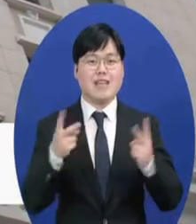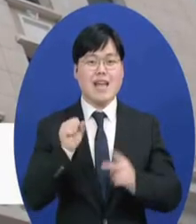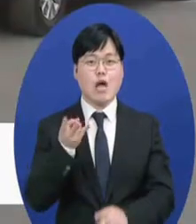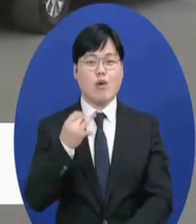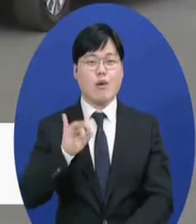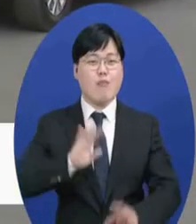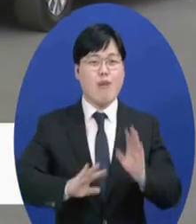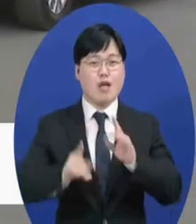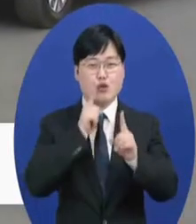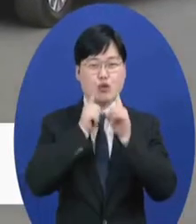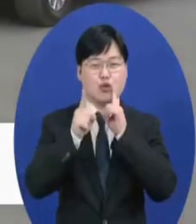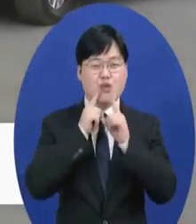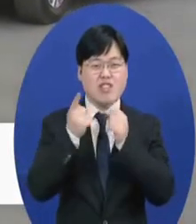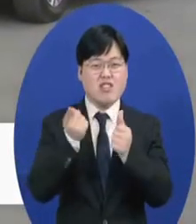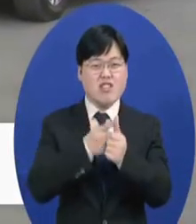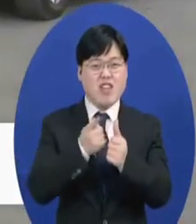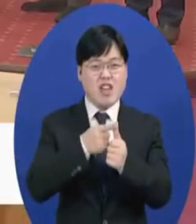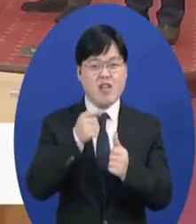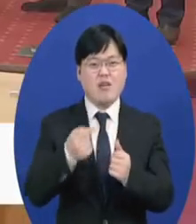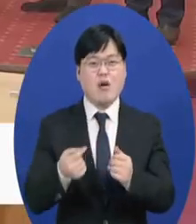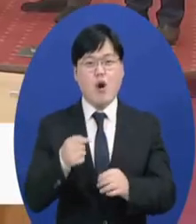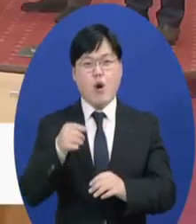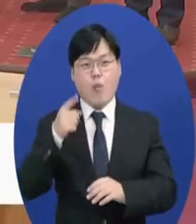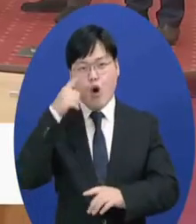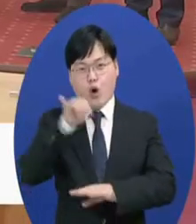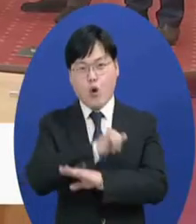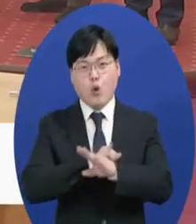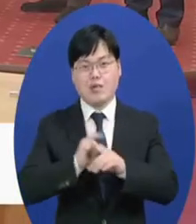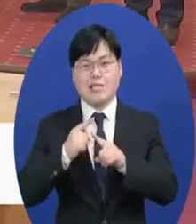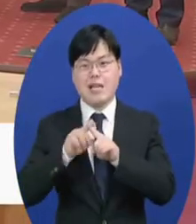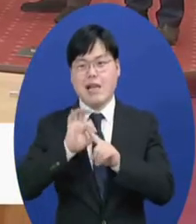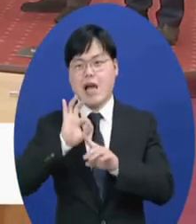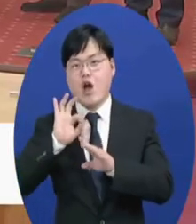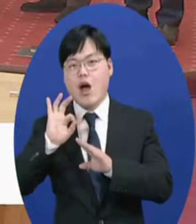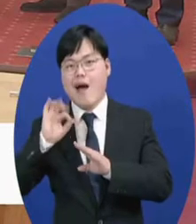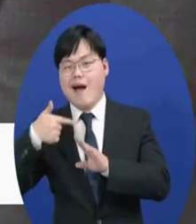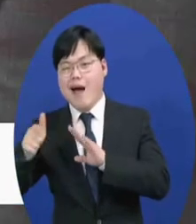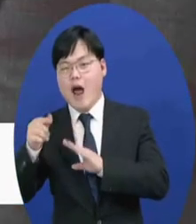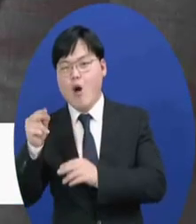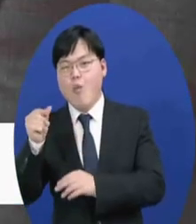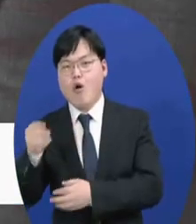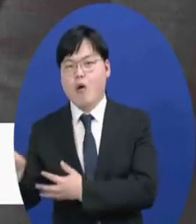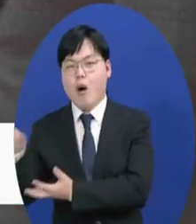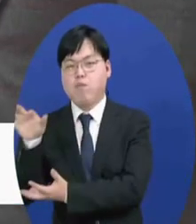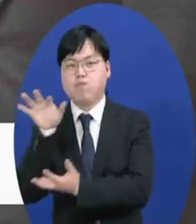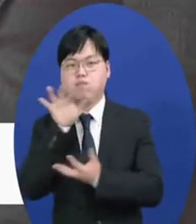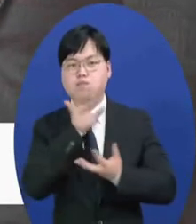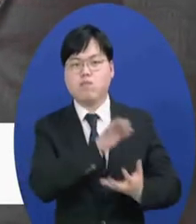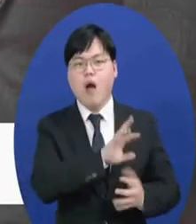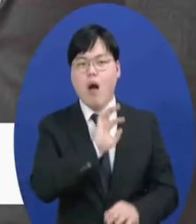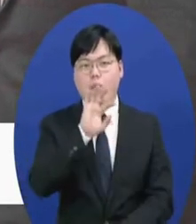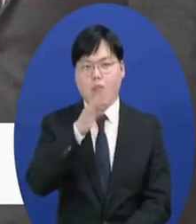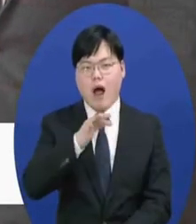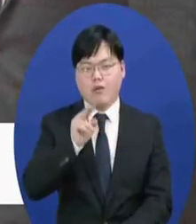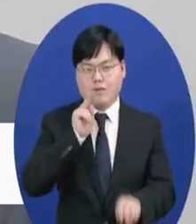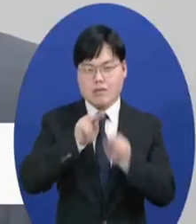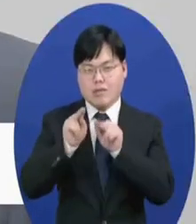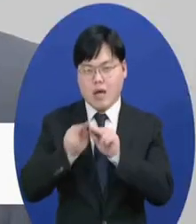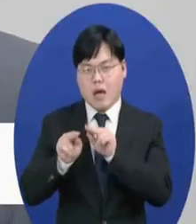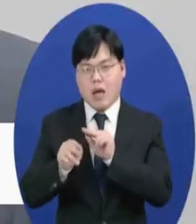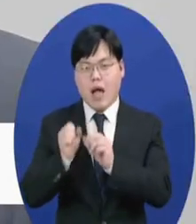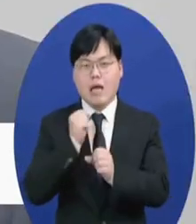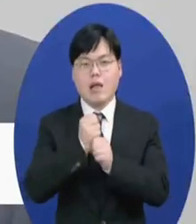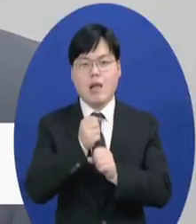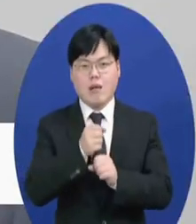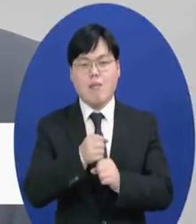Үндэсний аюулгүй байдлын зөвлөлийн нэр бүхий албан хаагчид улсын хилээр гарч хэмжээний мөнгө оруулж ирсэн байж болцгүй хэргийг яаралтай мохорлох шаардлагатай гэж ажлын